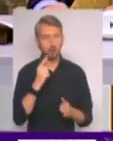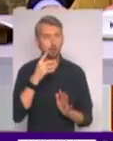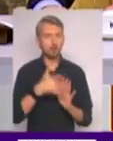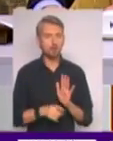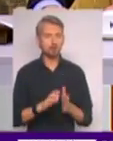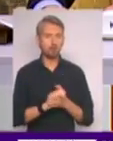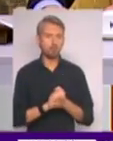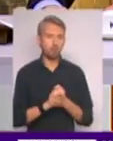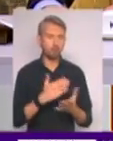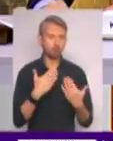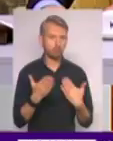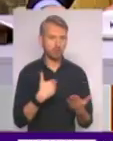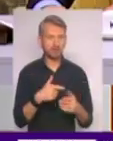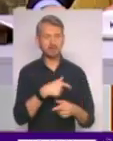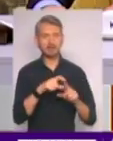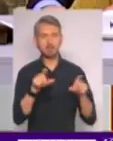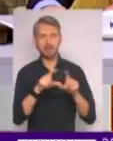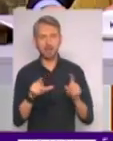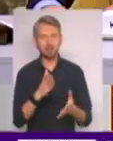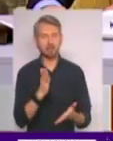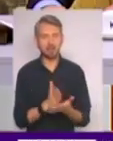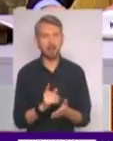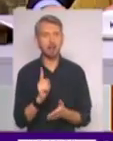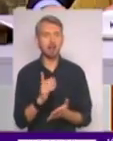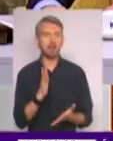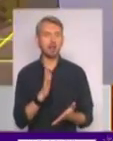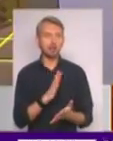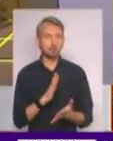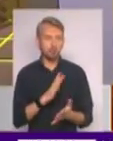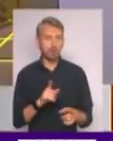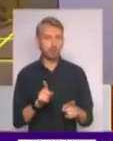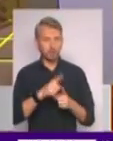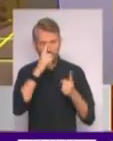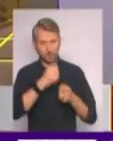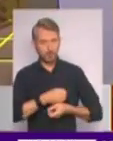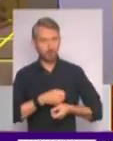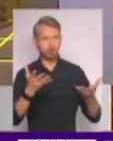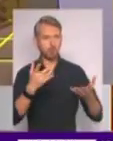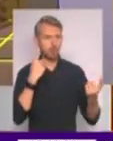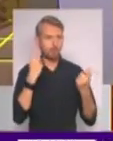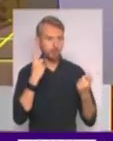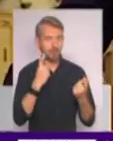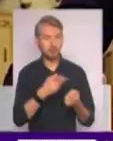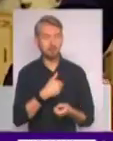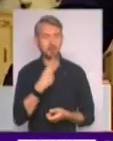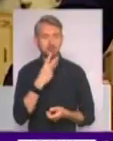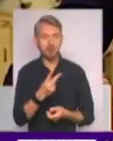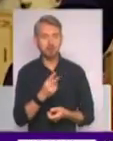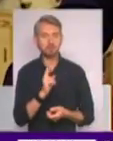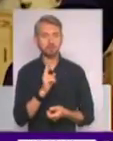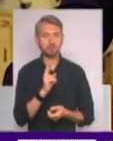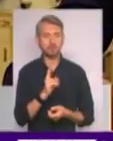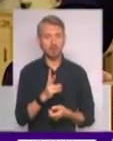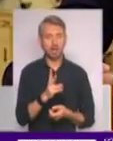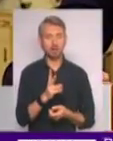з департаментами є, але є речі, які виходять потім в публічне поле інформаційне. Угу. І ми бачимо з вами, наскільки